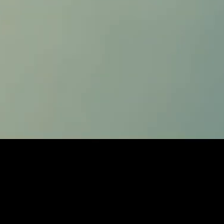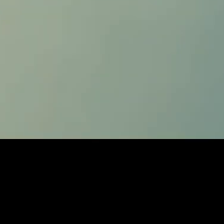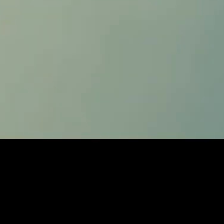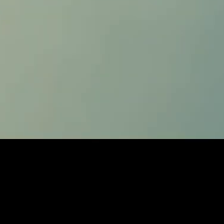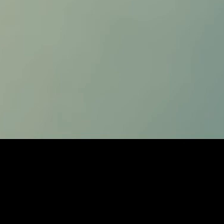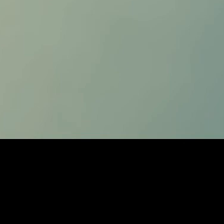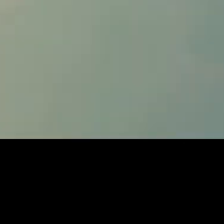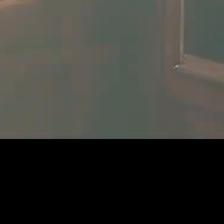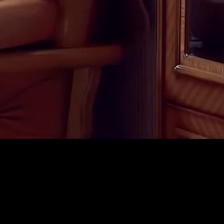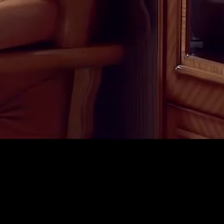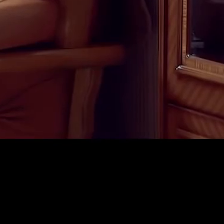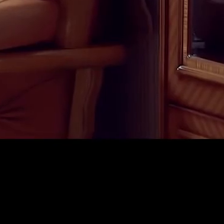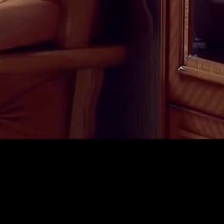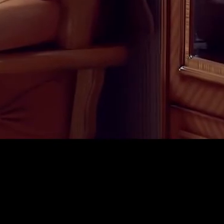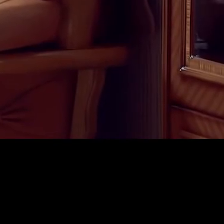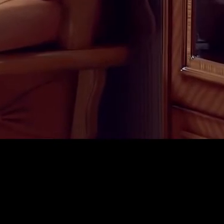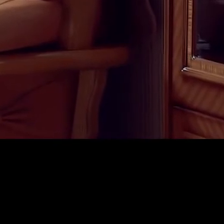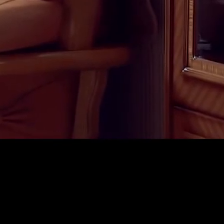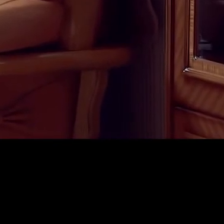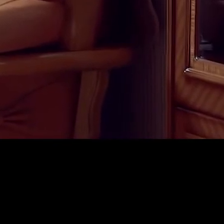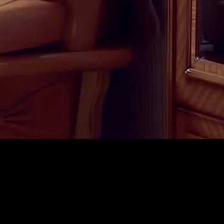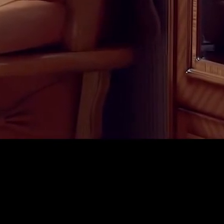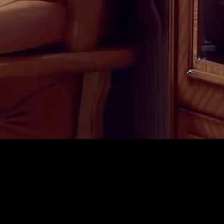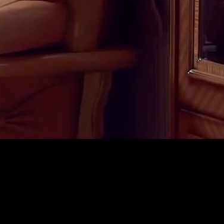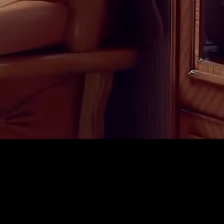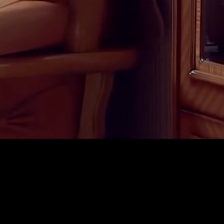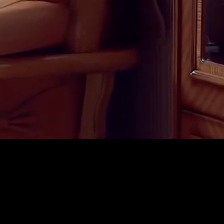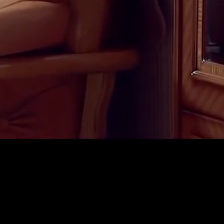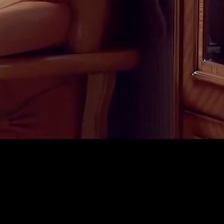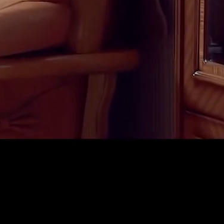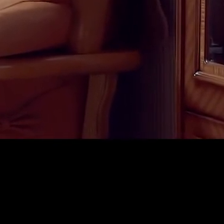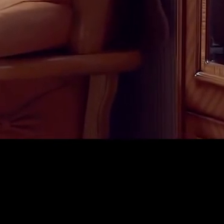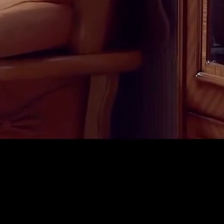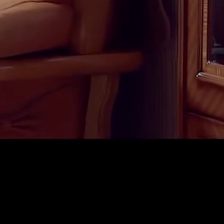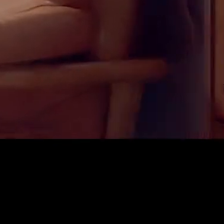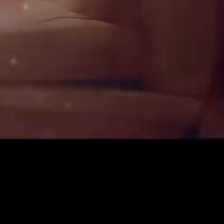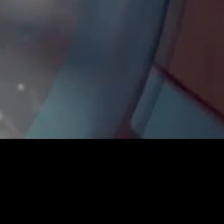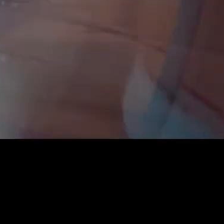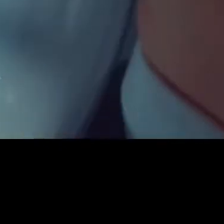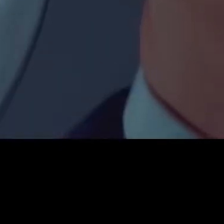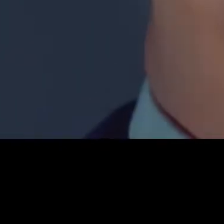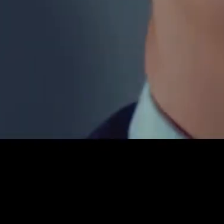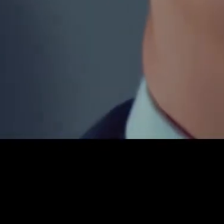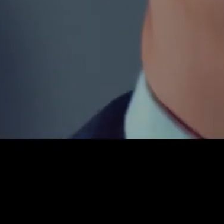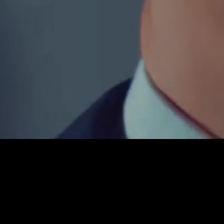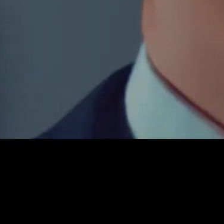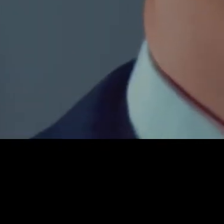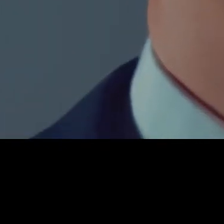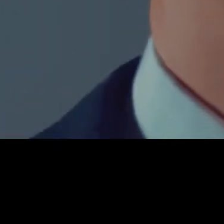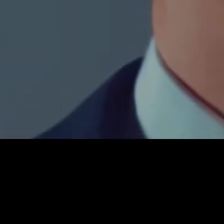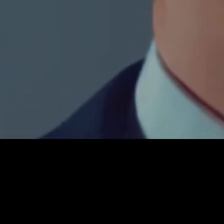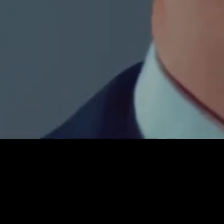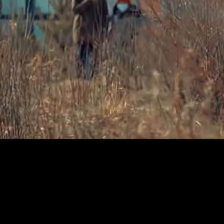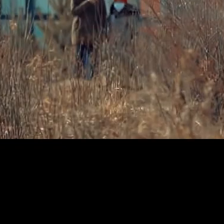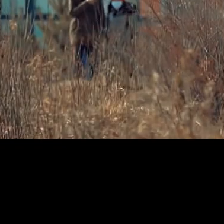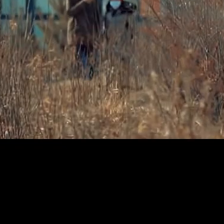аз жаргал алганд эрчин орших, эс оршин шийдэгдэж байдаг. Танай хэлсэн үг, хийсэн үйлдэл, гаргасан